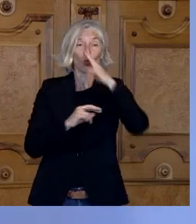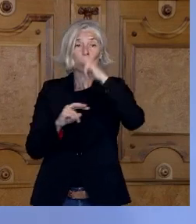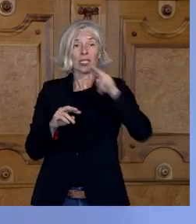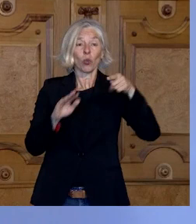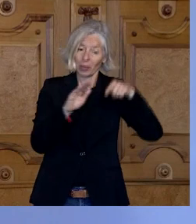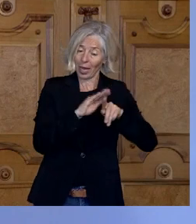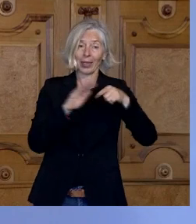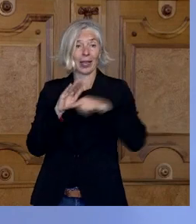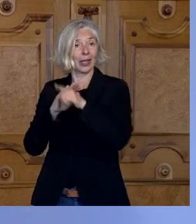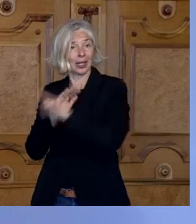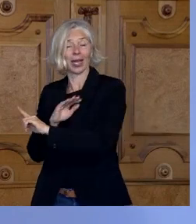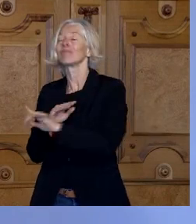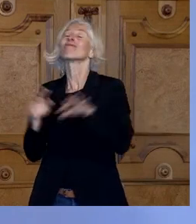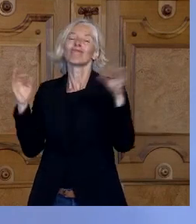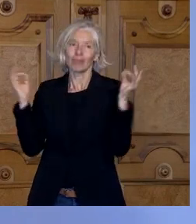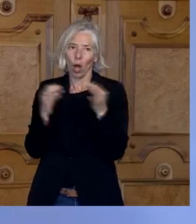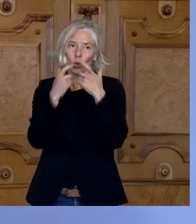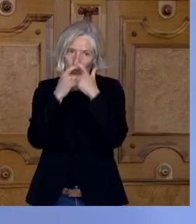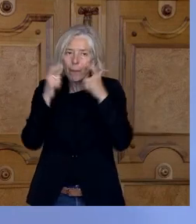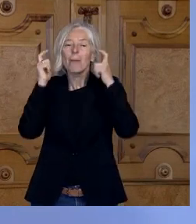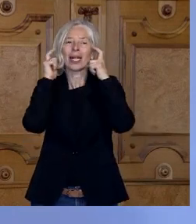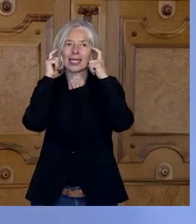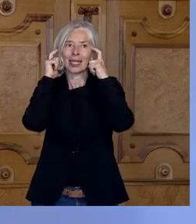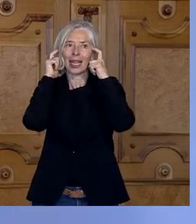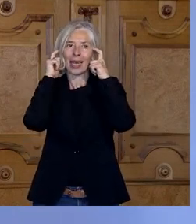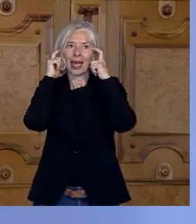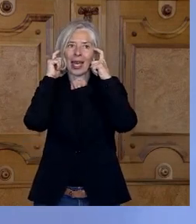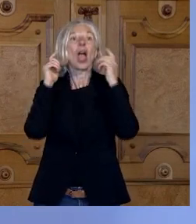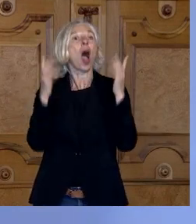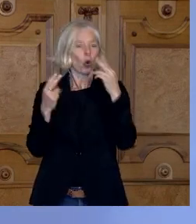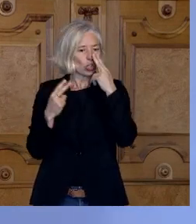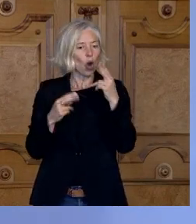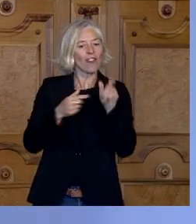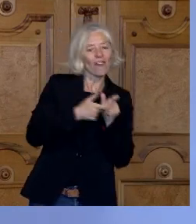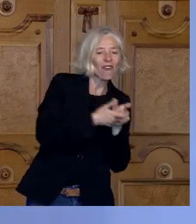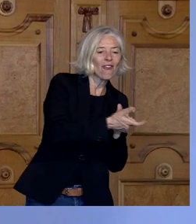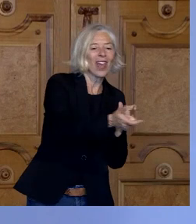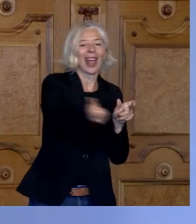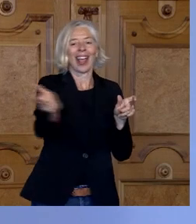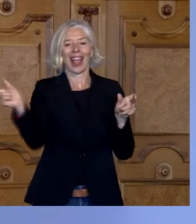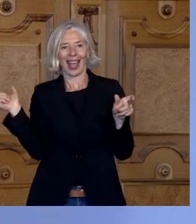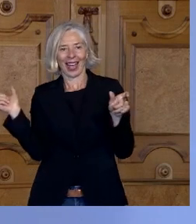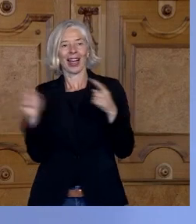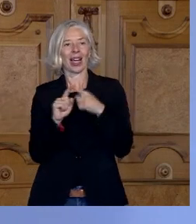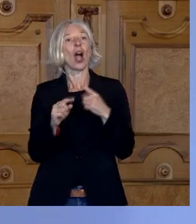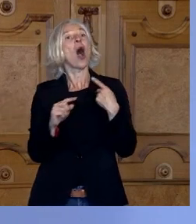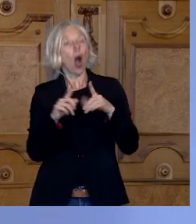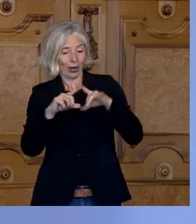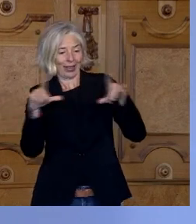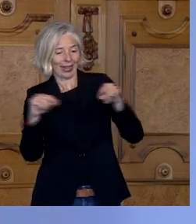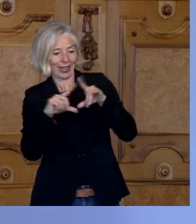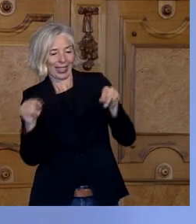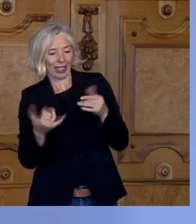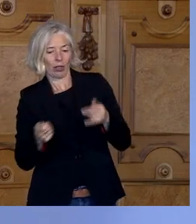eine angepasste Besucherführung machen. Wir werden eine kontaktlose Entwertung der Tickets einführen, eben aber